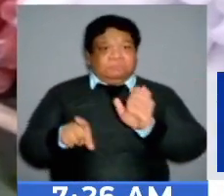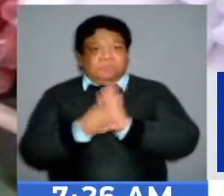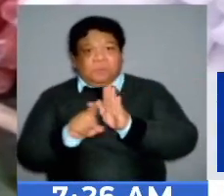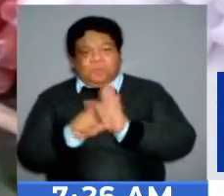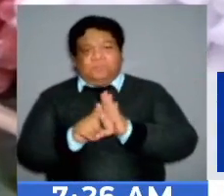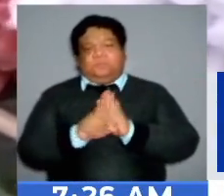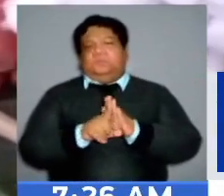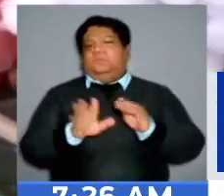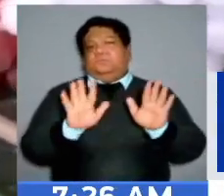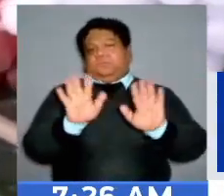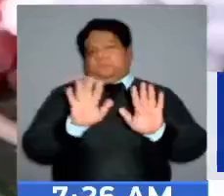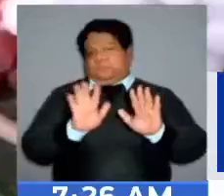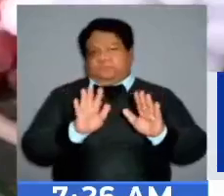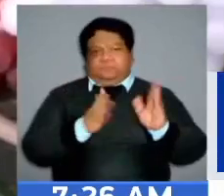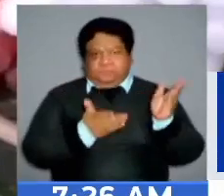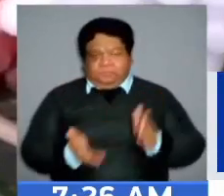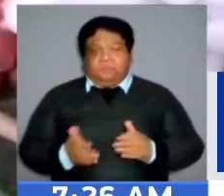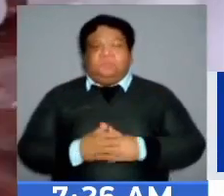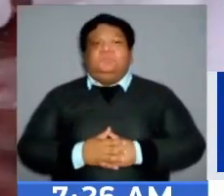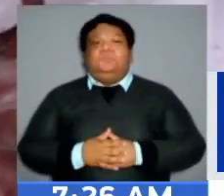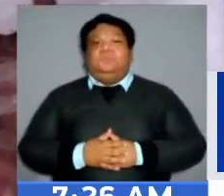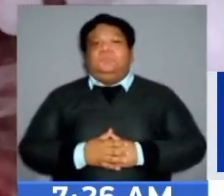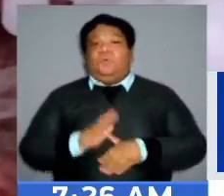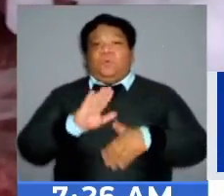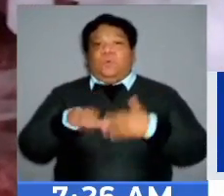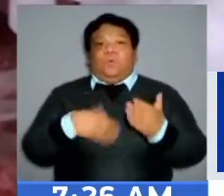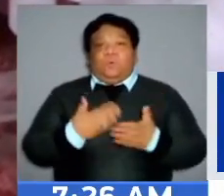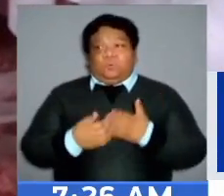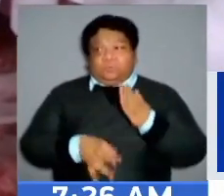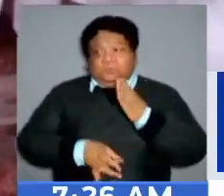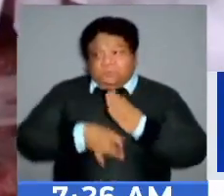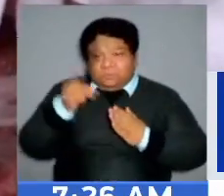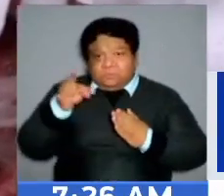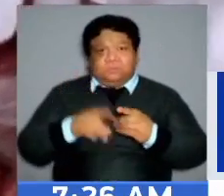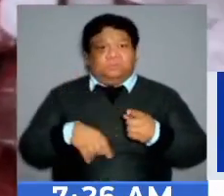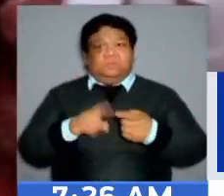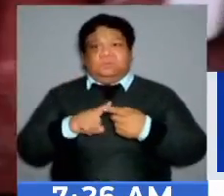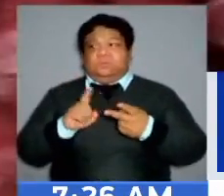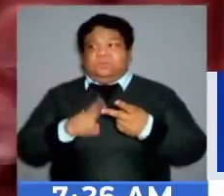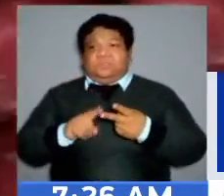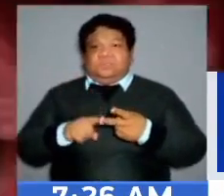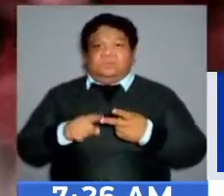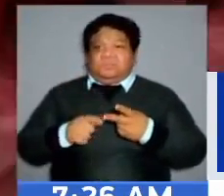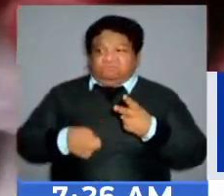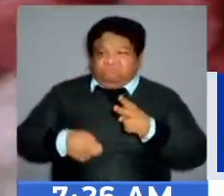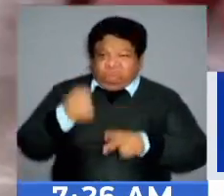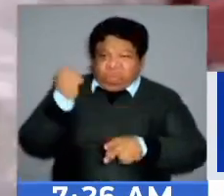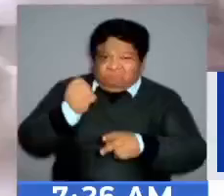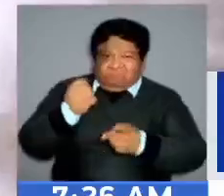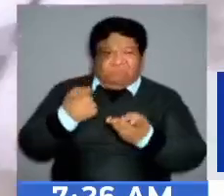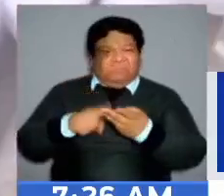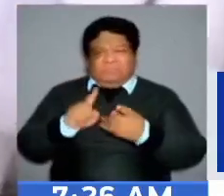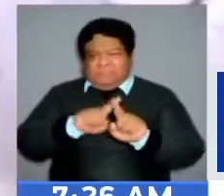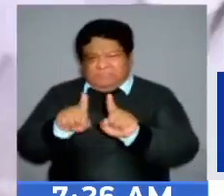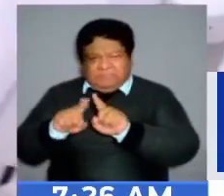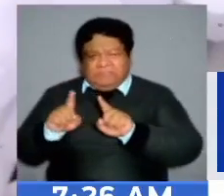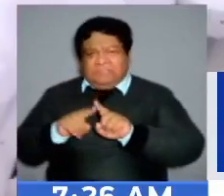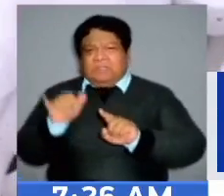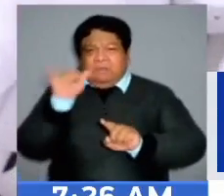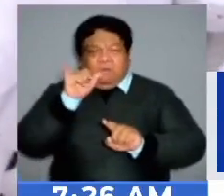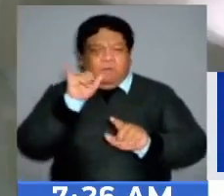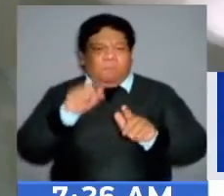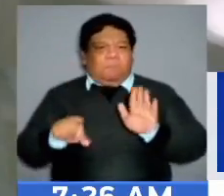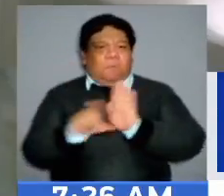ng klase ng patalim at pointed objects at alak para hindi maabala. Hindi rin pinapayagan ang pag-overnight sa